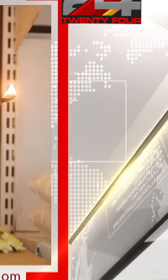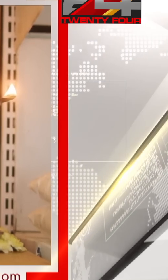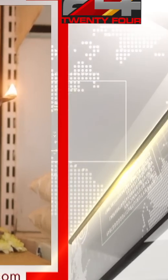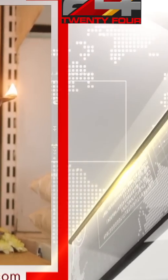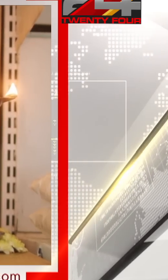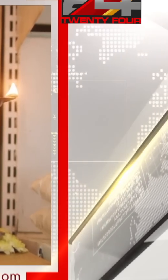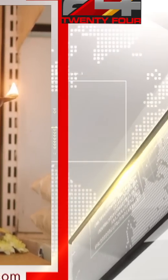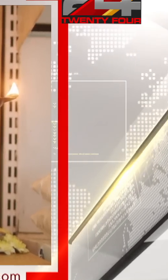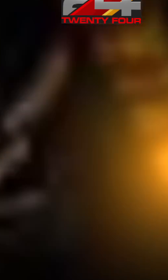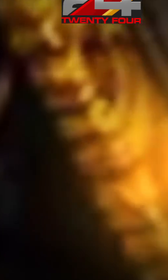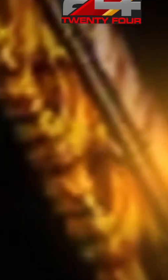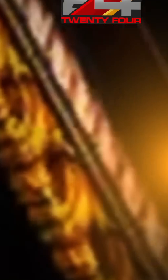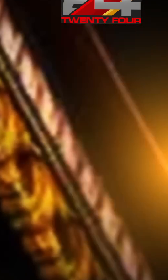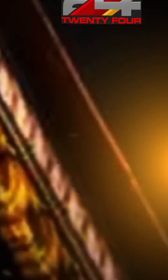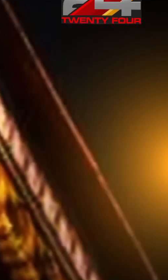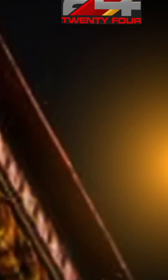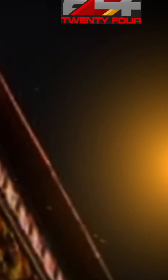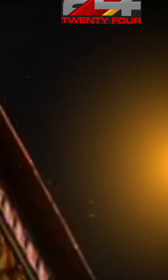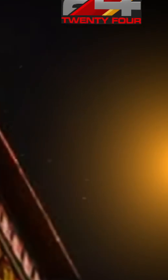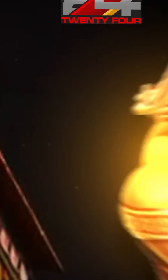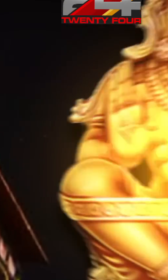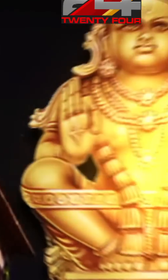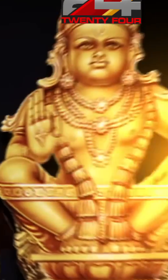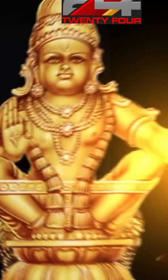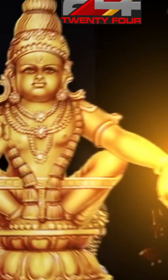അഗർബത്തി എന്നാൽ സൈക്കിൾ.